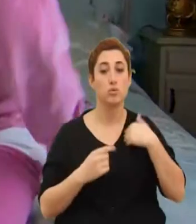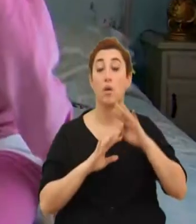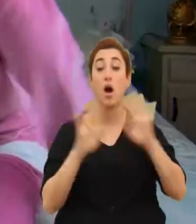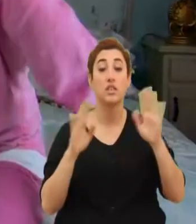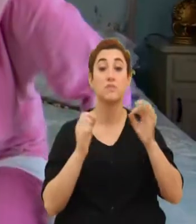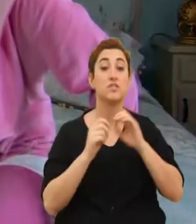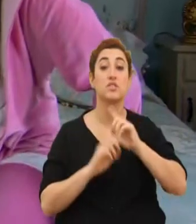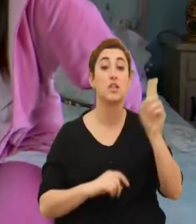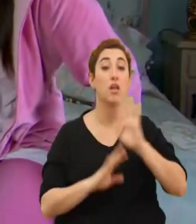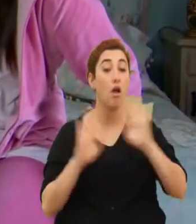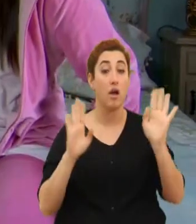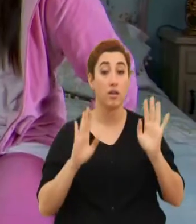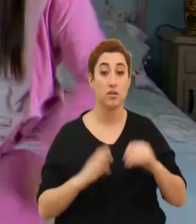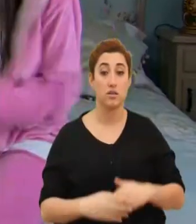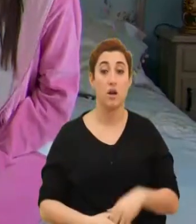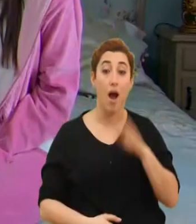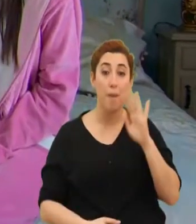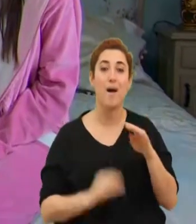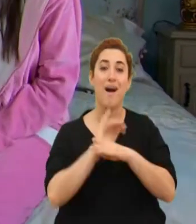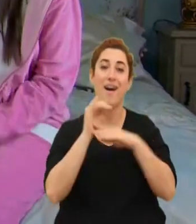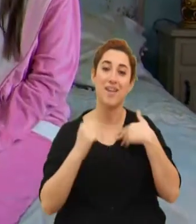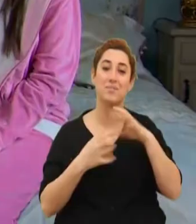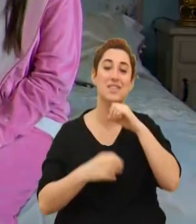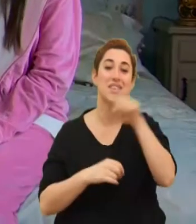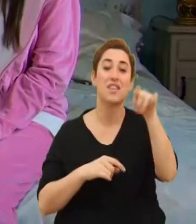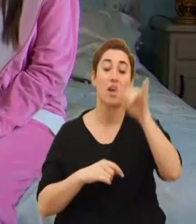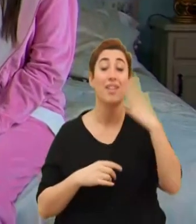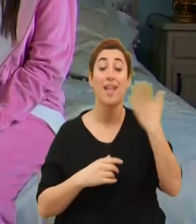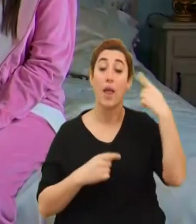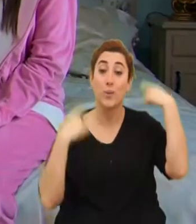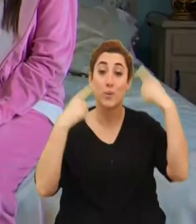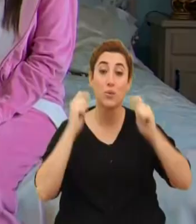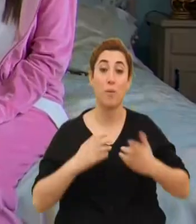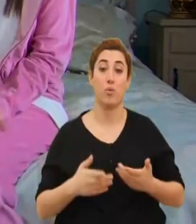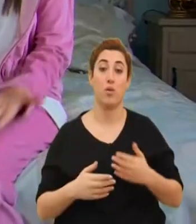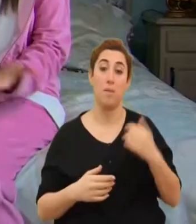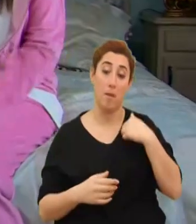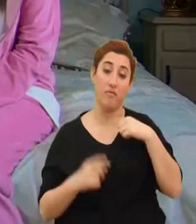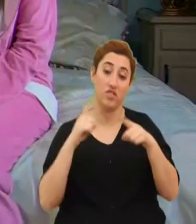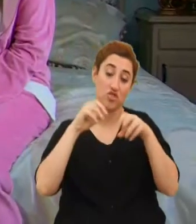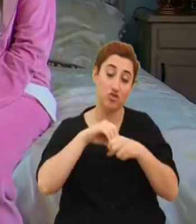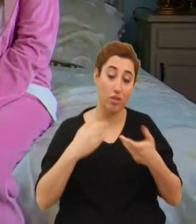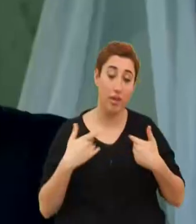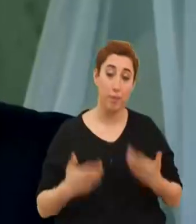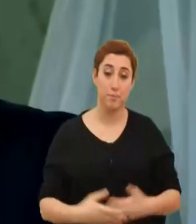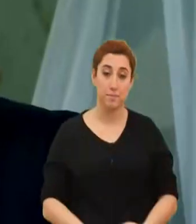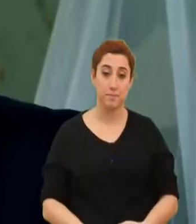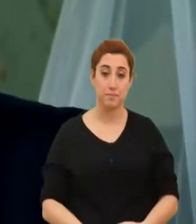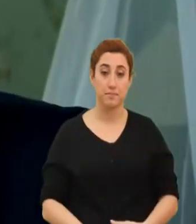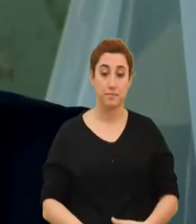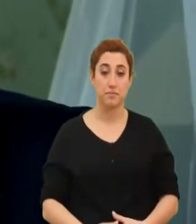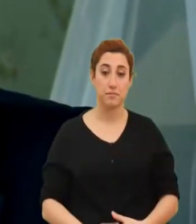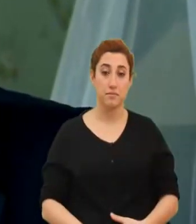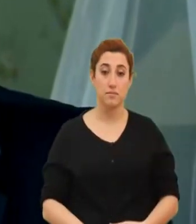konuşurum. Hayır Biricik, sakın. Hayır. Ya ama hayatım ya, insanlar senin hakkında neler düşündüler? Ben de dahil tabii.